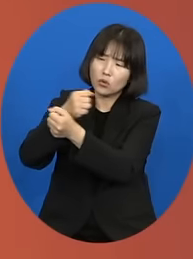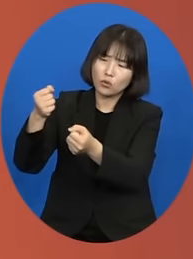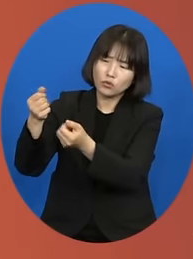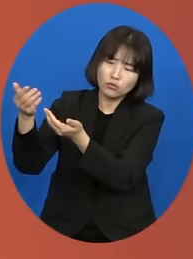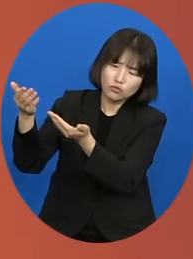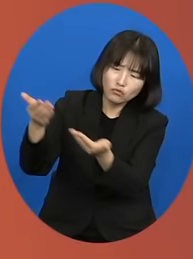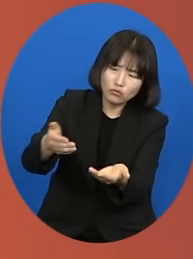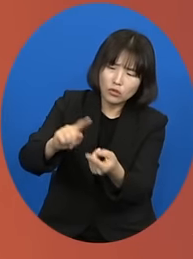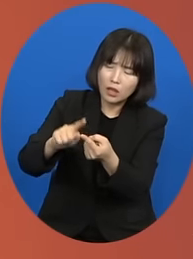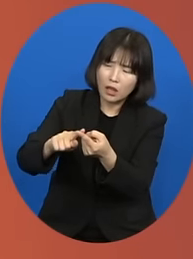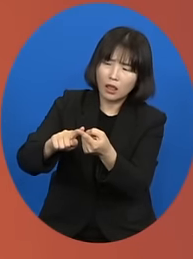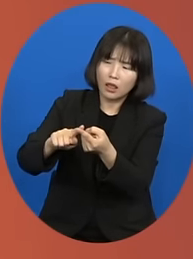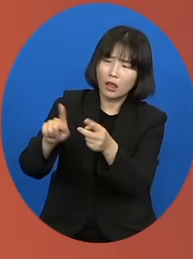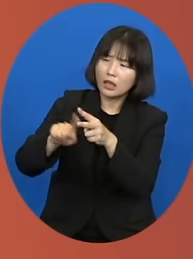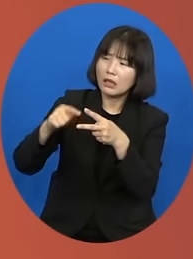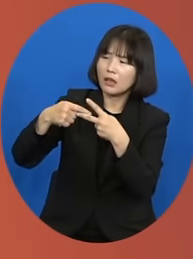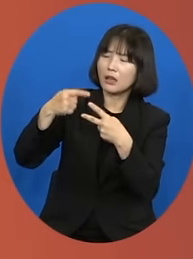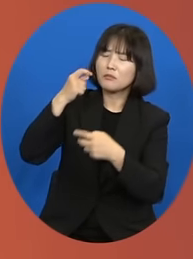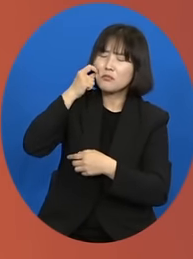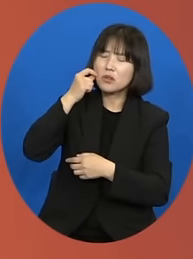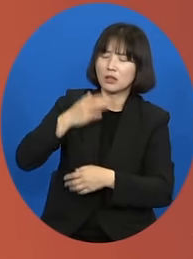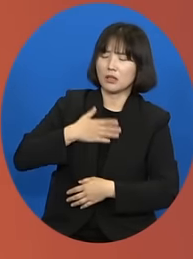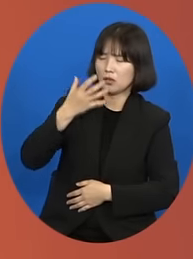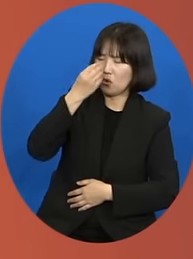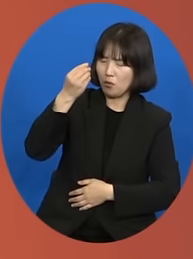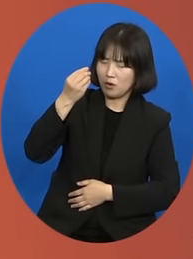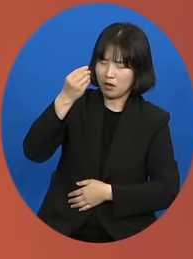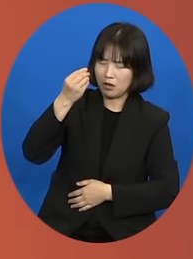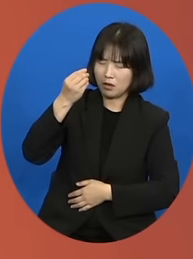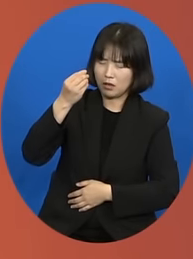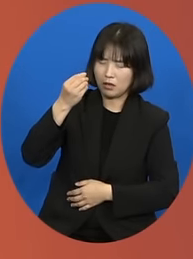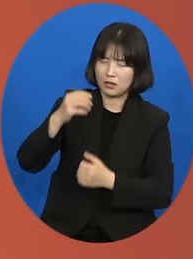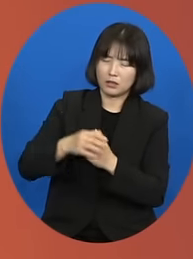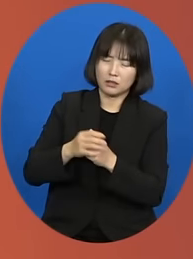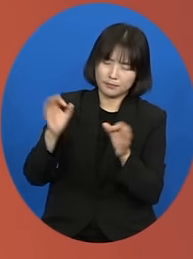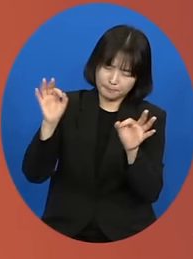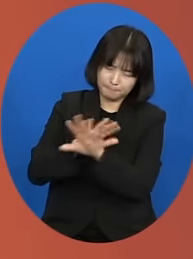못하는 나의 이 교만함을 꺾어 주옵소서.